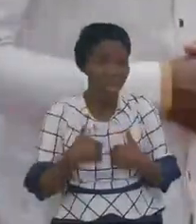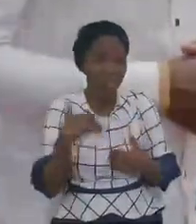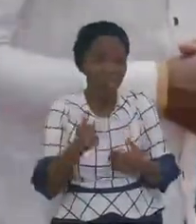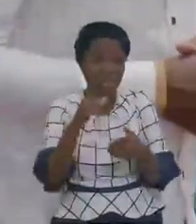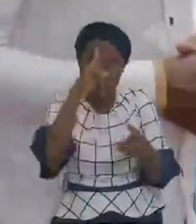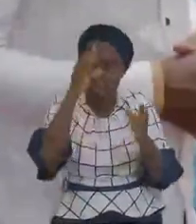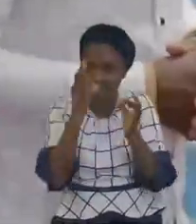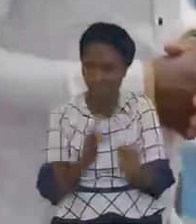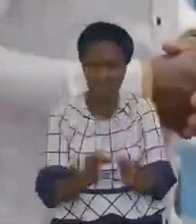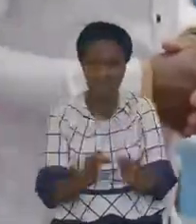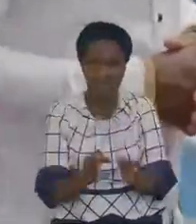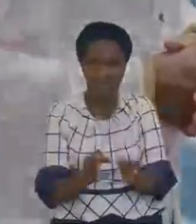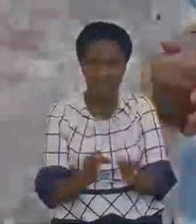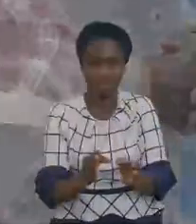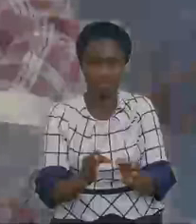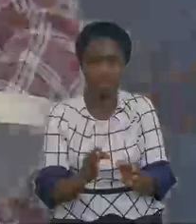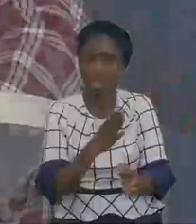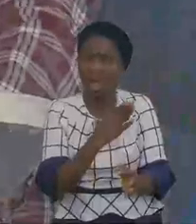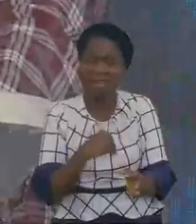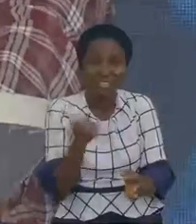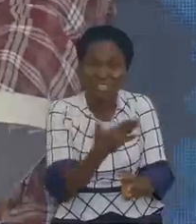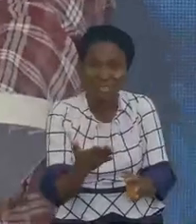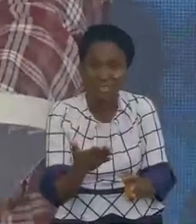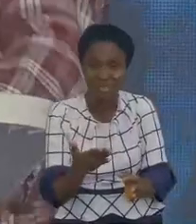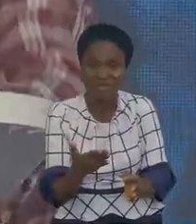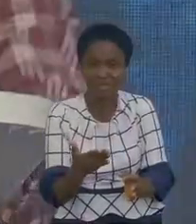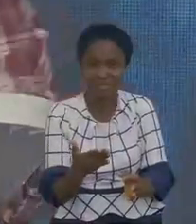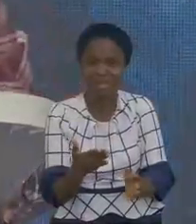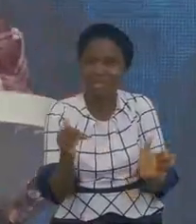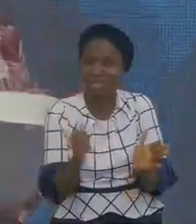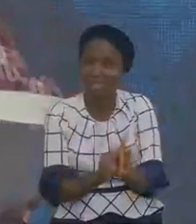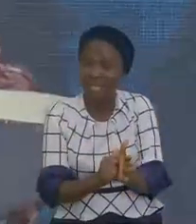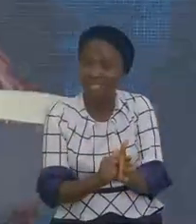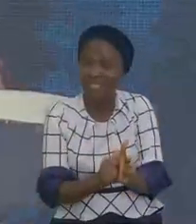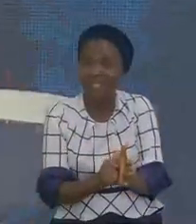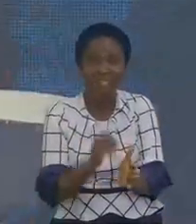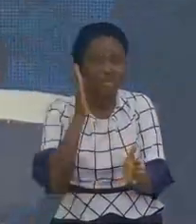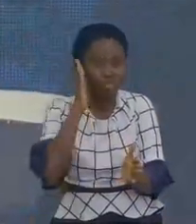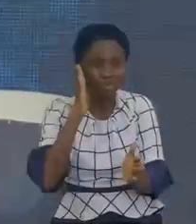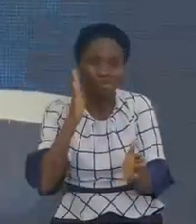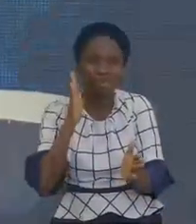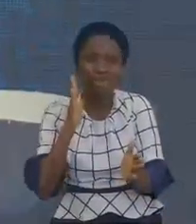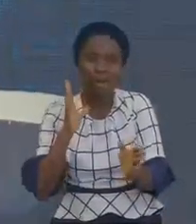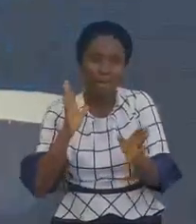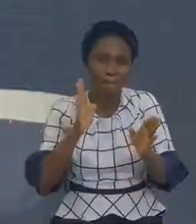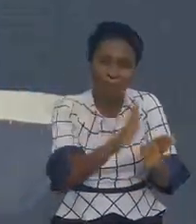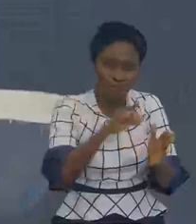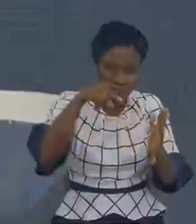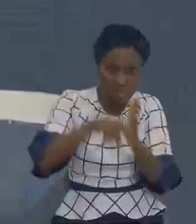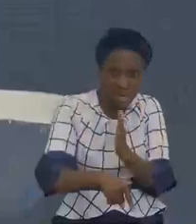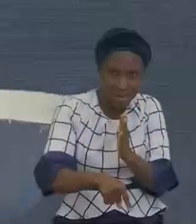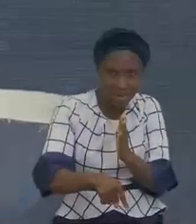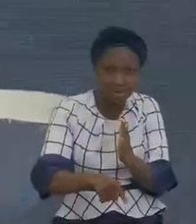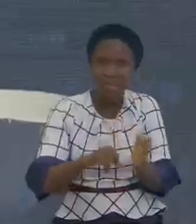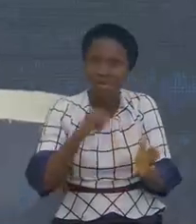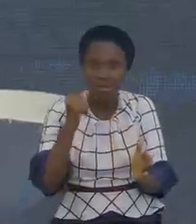Et toutes choses. Tout ce qui peut te faire tomber au lieu de te faire monter. Tu